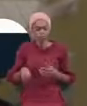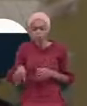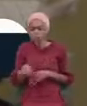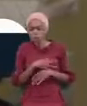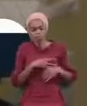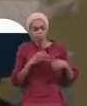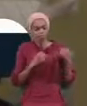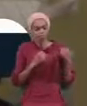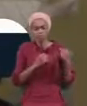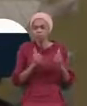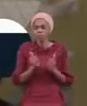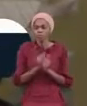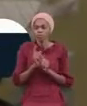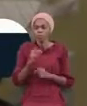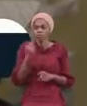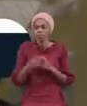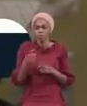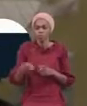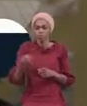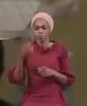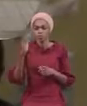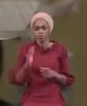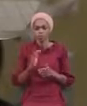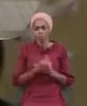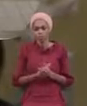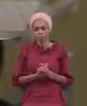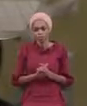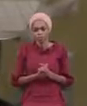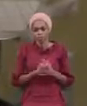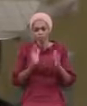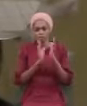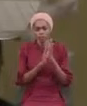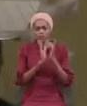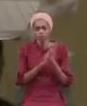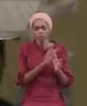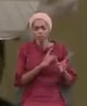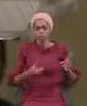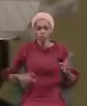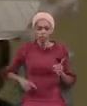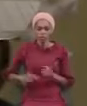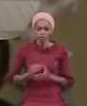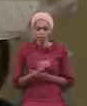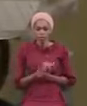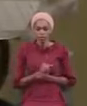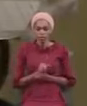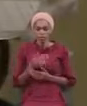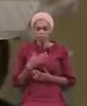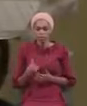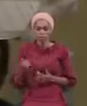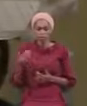familier ou familiarisé à la Parole de Dieu et il y a la